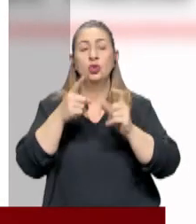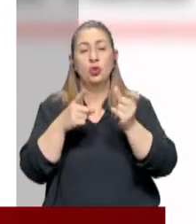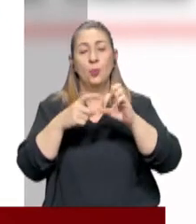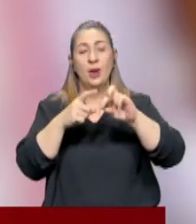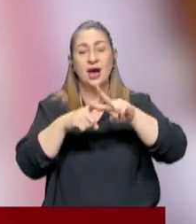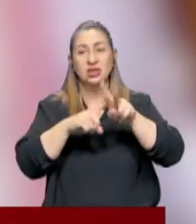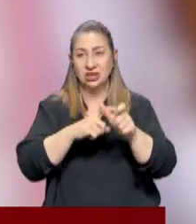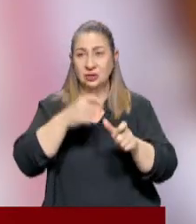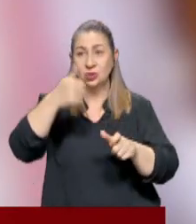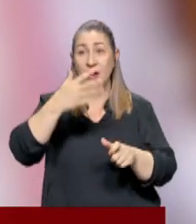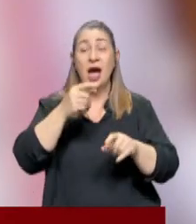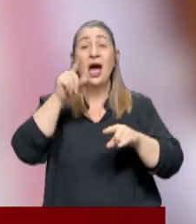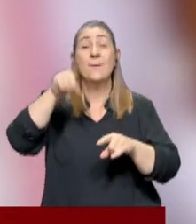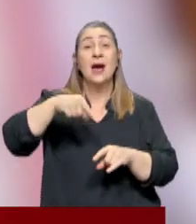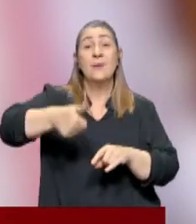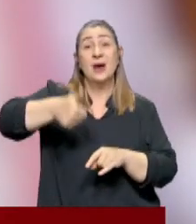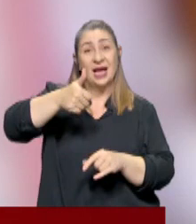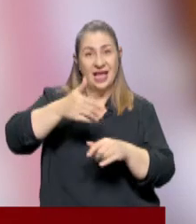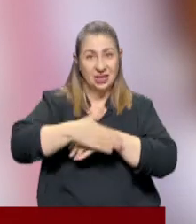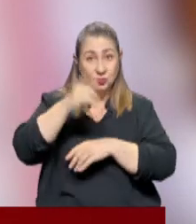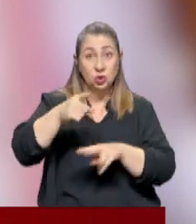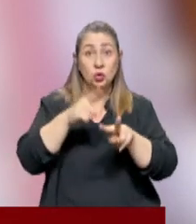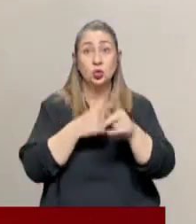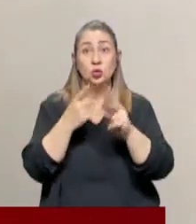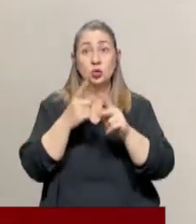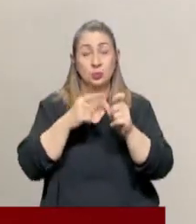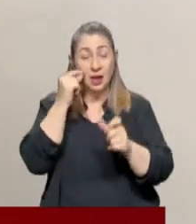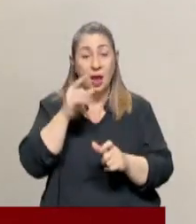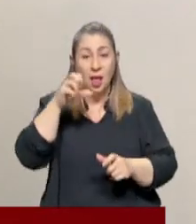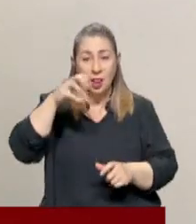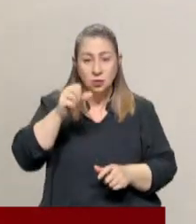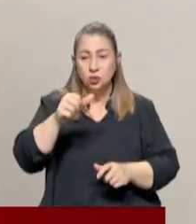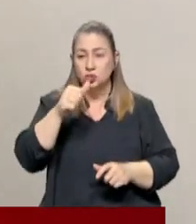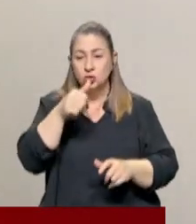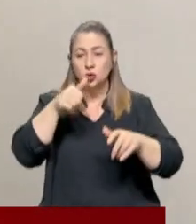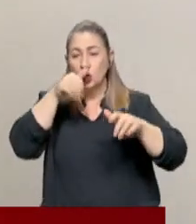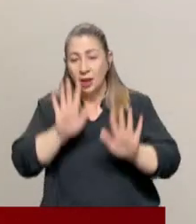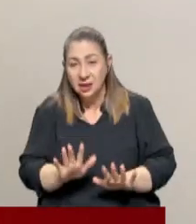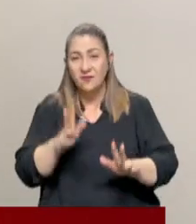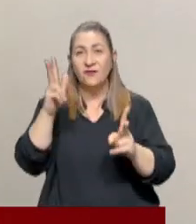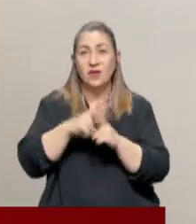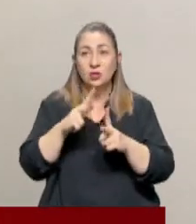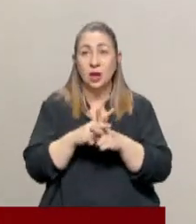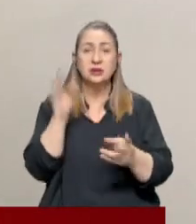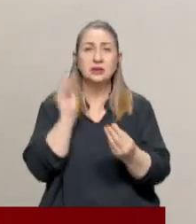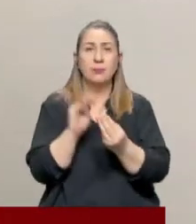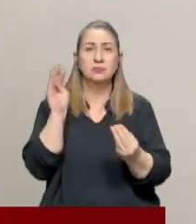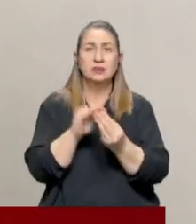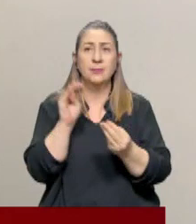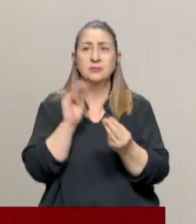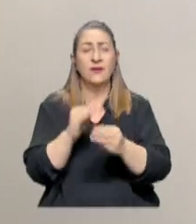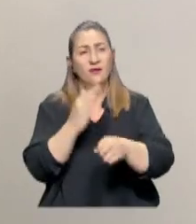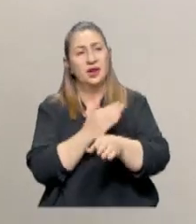Yönetim Kurulu üyesi olan Hazine ve Maliye Bakan Yardımcısı Yunus Elitaş. Elektrik, su, doğalgaz faturalarına gelen